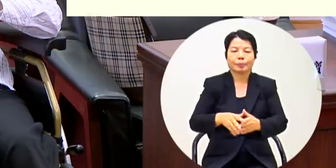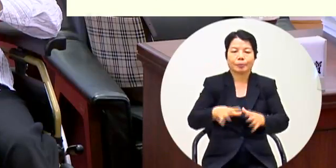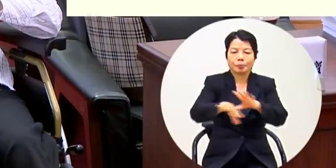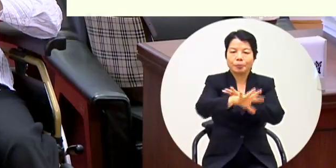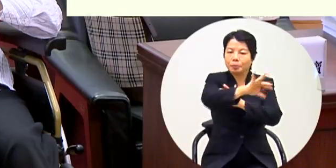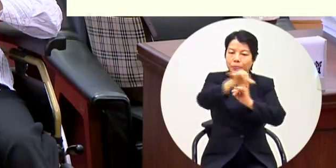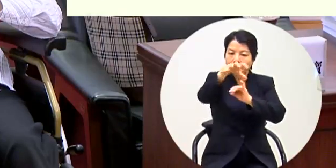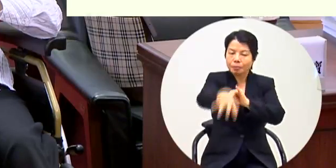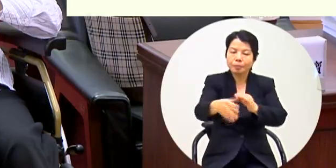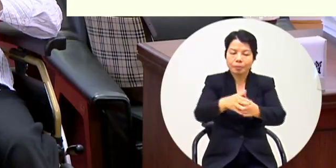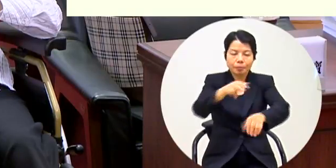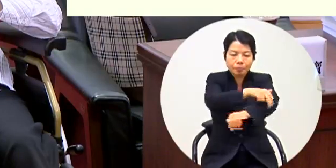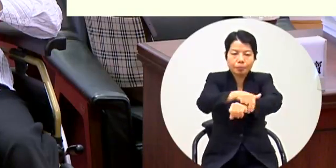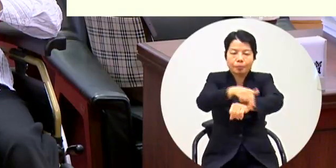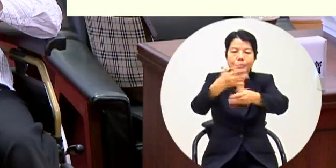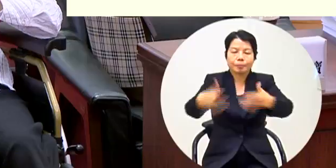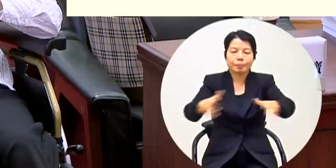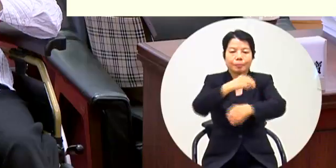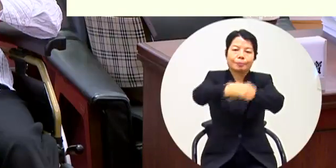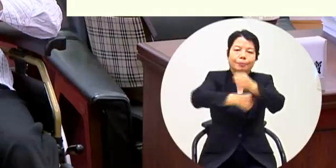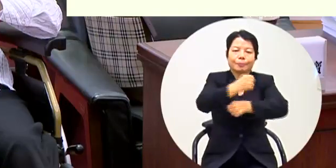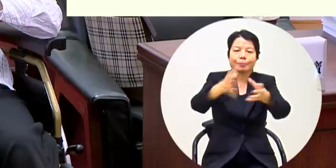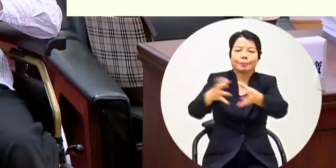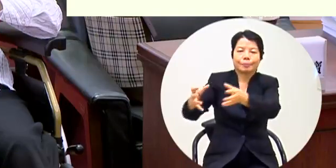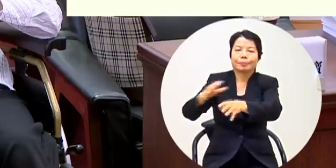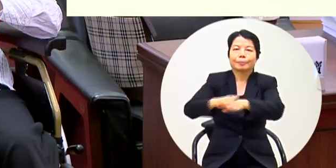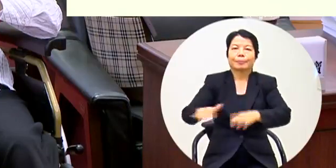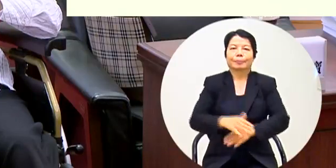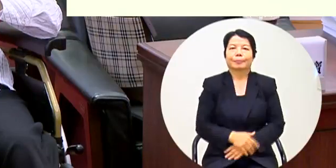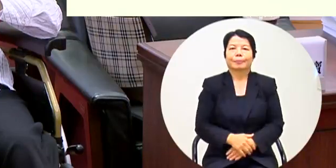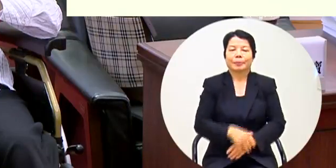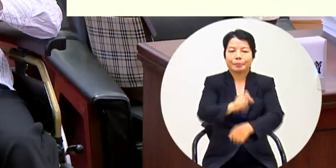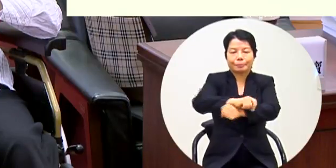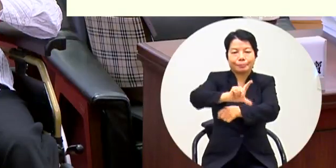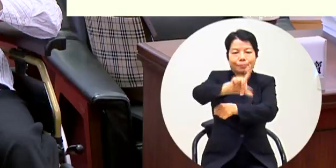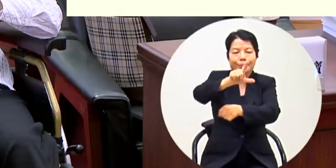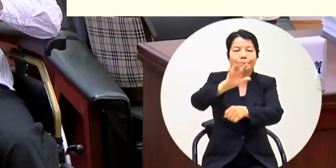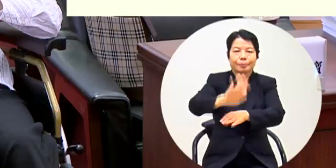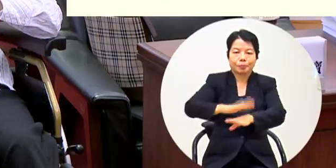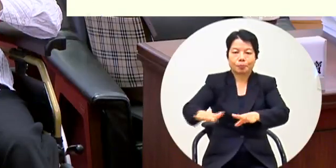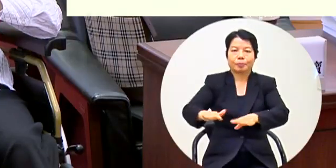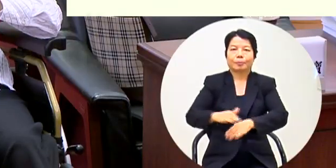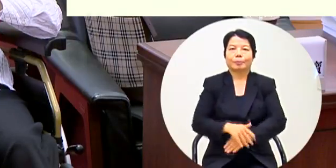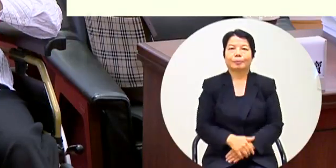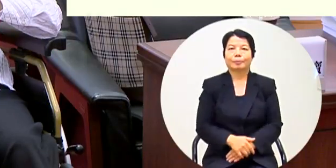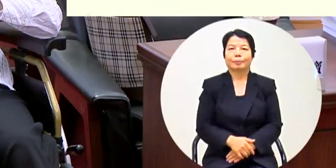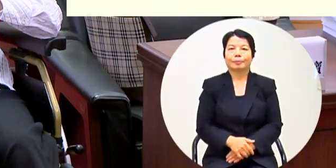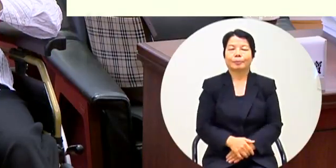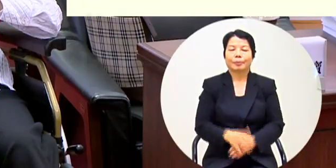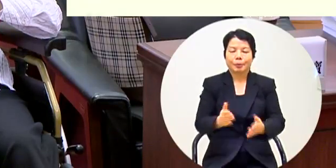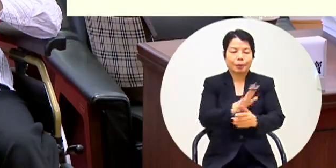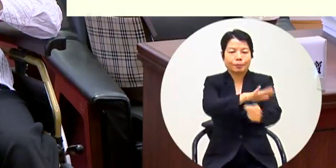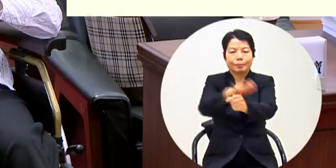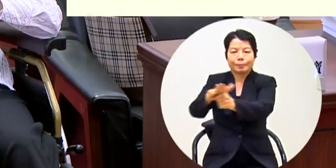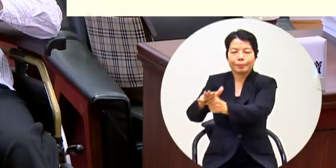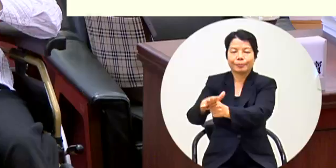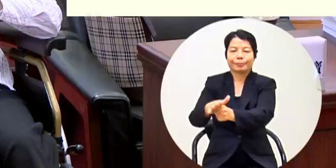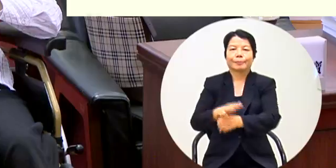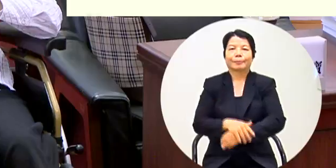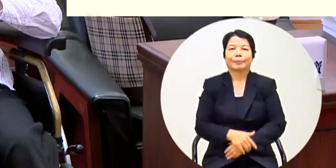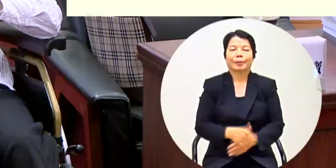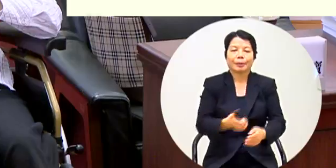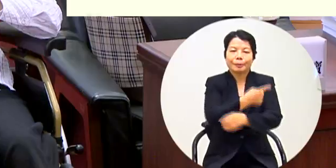动跟课程，希望我们能够满足每一位莅临到本中心的长辈